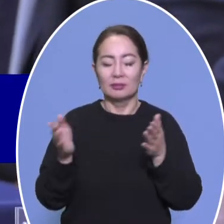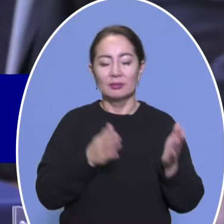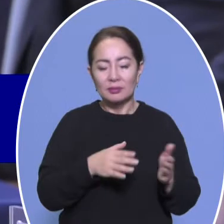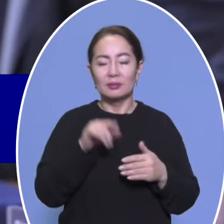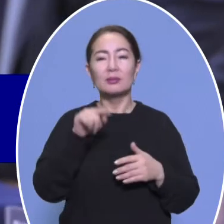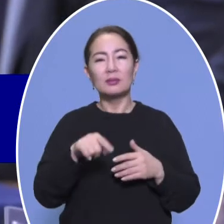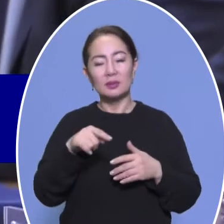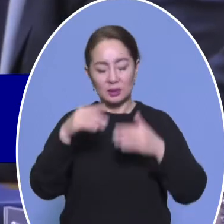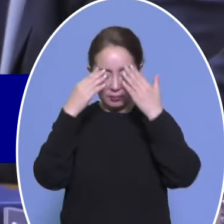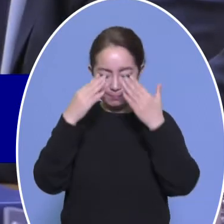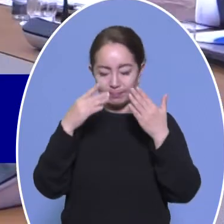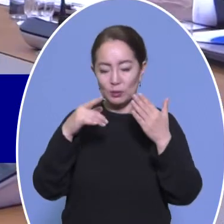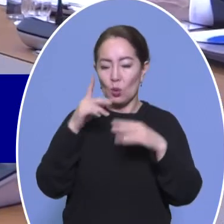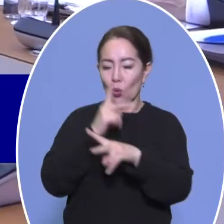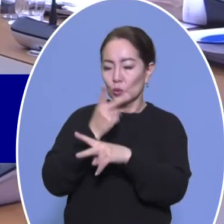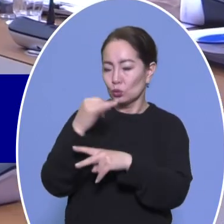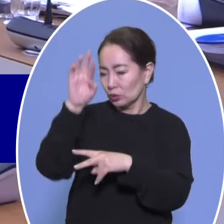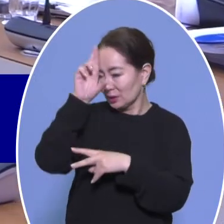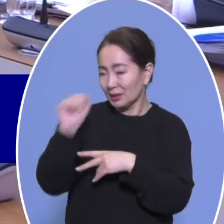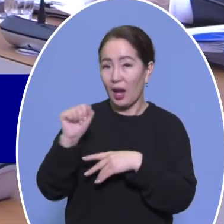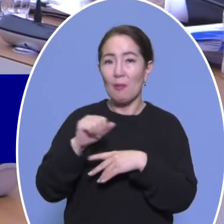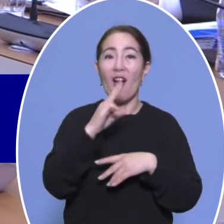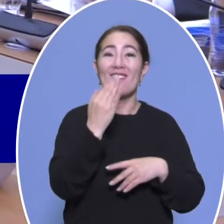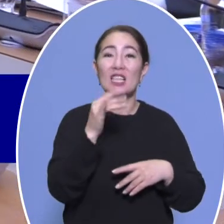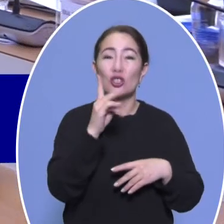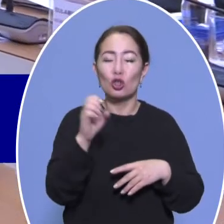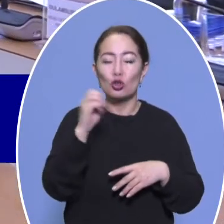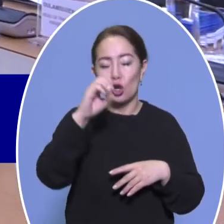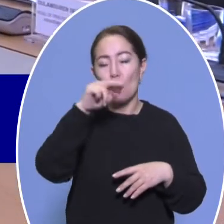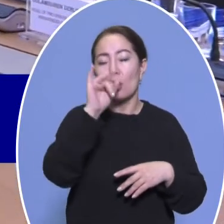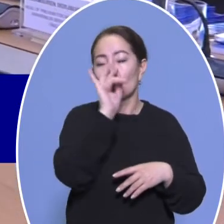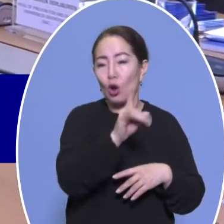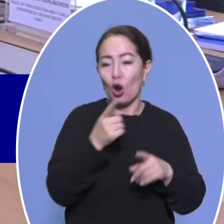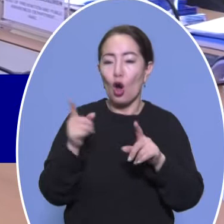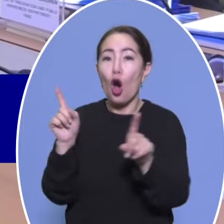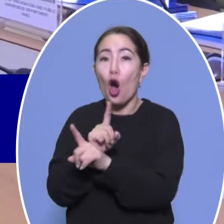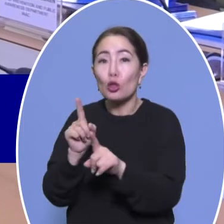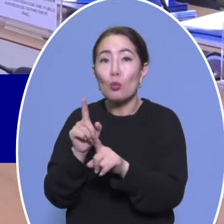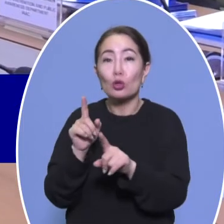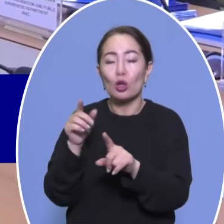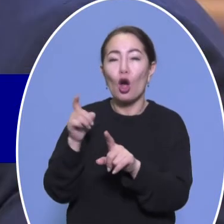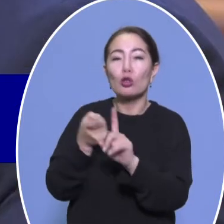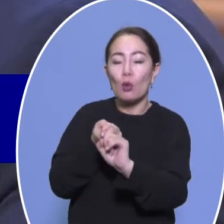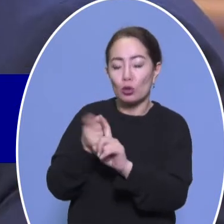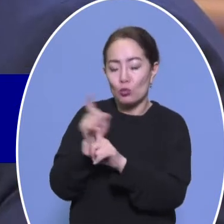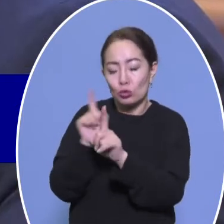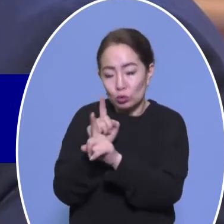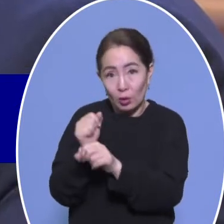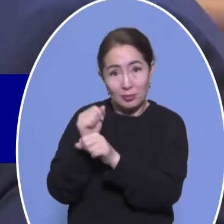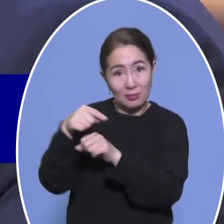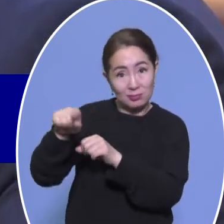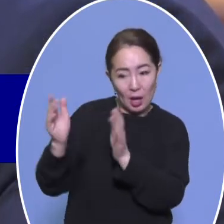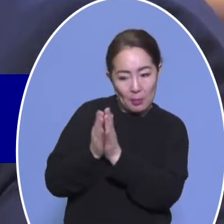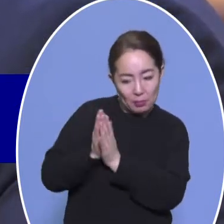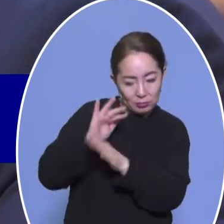болон Америкийн нэгдсэн улсын хууль зүйн яам Вашингтон мужийн ерөнхий прокурорын алба болон холбооны мөрлөгт өвчөөний хооронд хамтын ажиллагааны үр дүнд за Монгол улсаас хууль